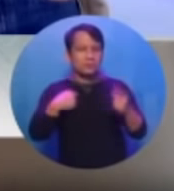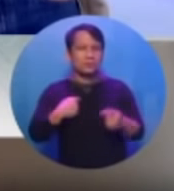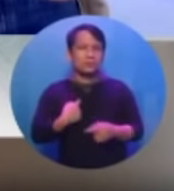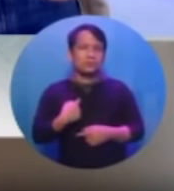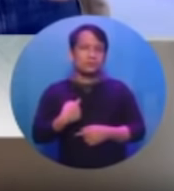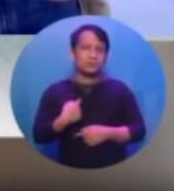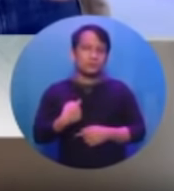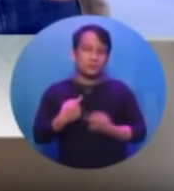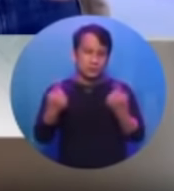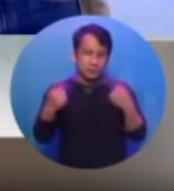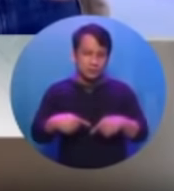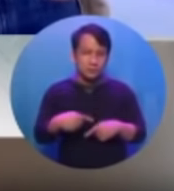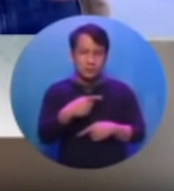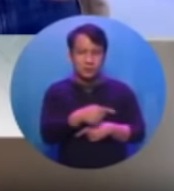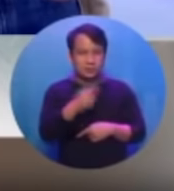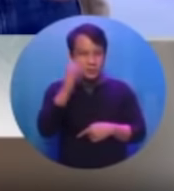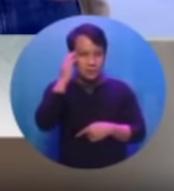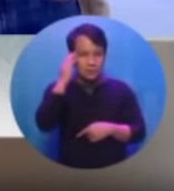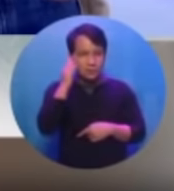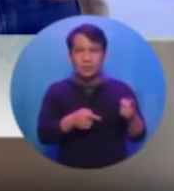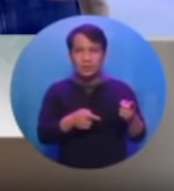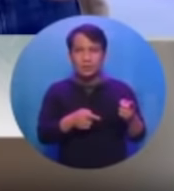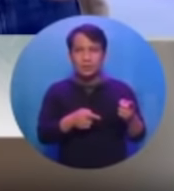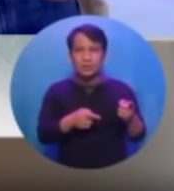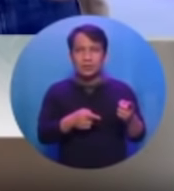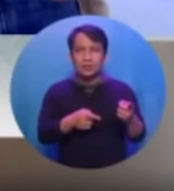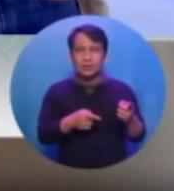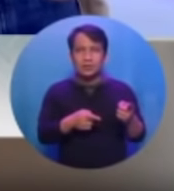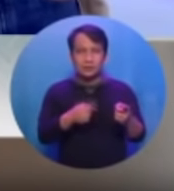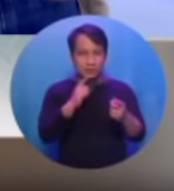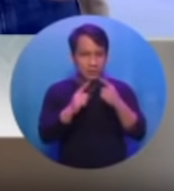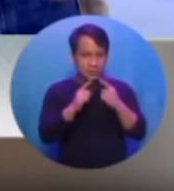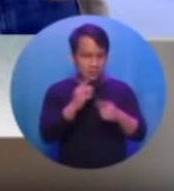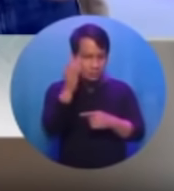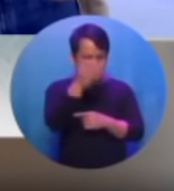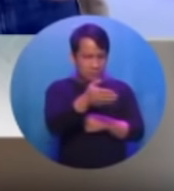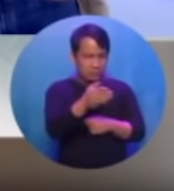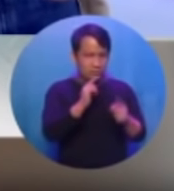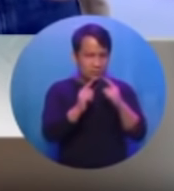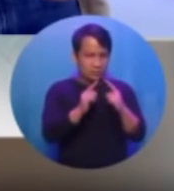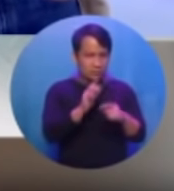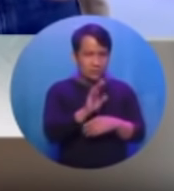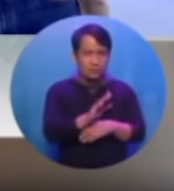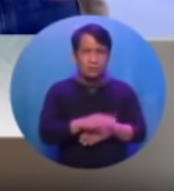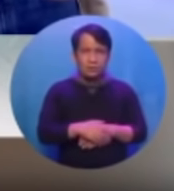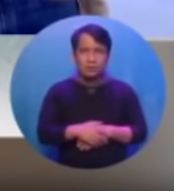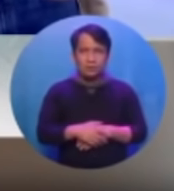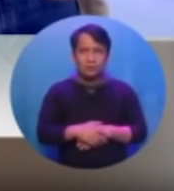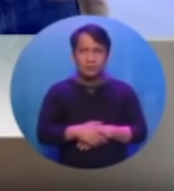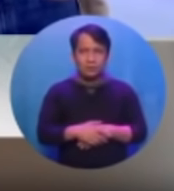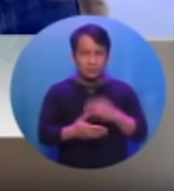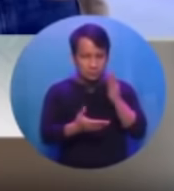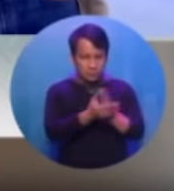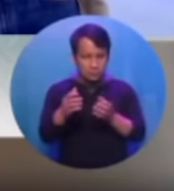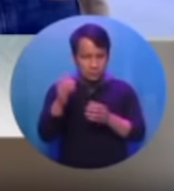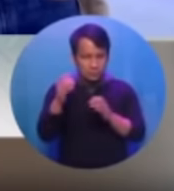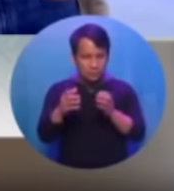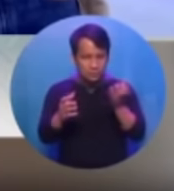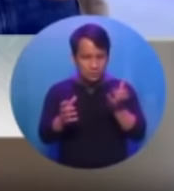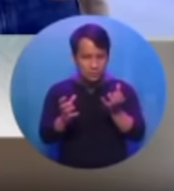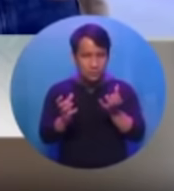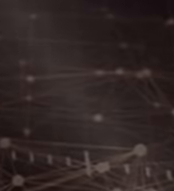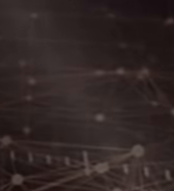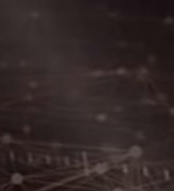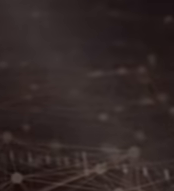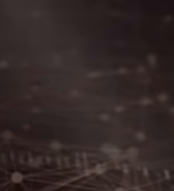siya sa nangyari. Kasi ang alam niya is kakausapin lamang yun doon, mag-uusap lamang na patitigilin niya, nagpapaputok. So to